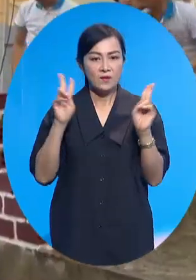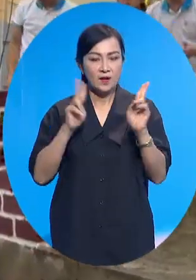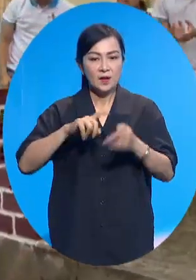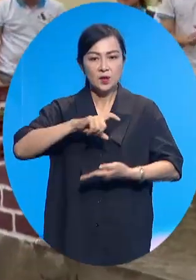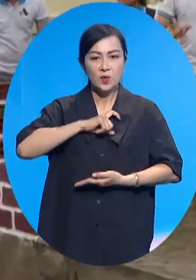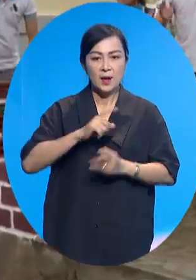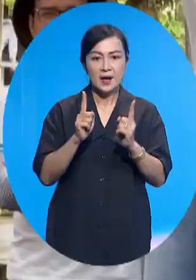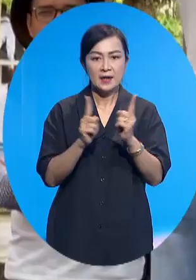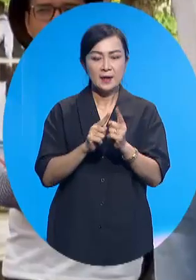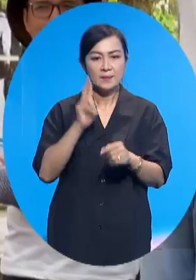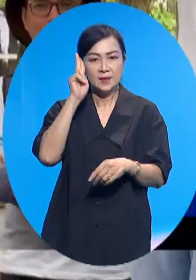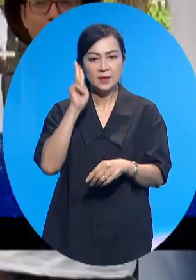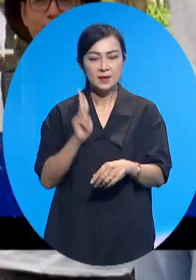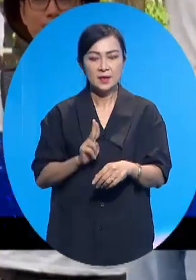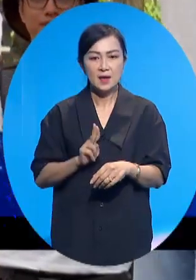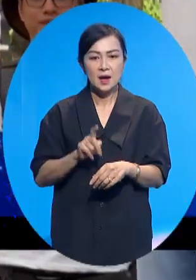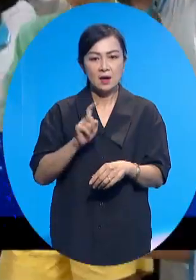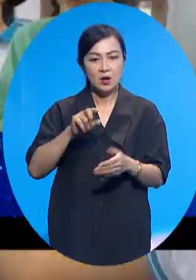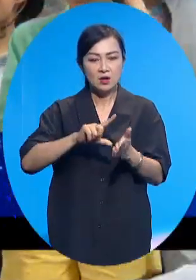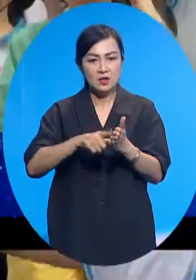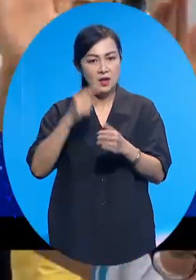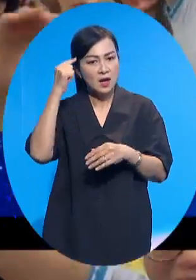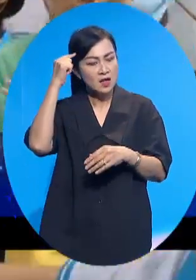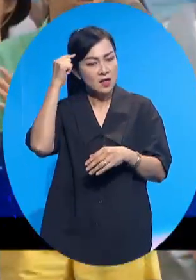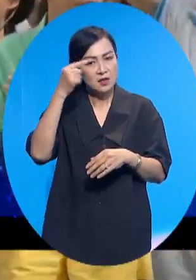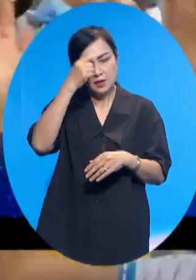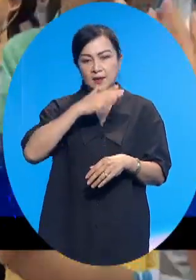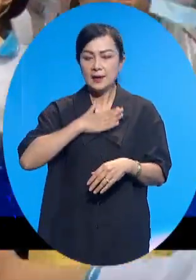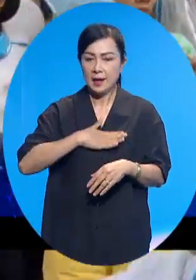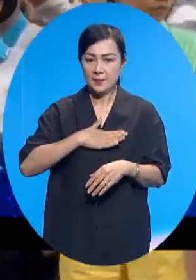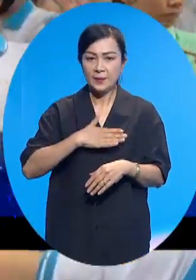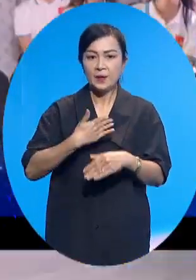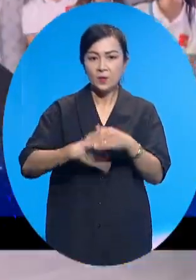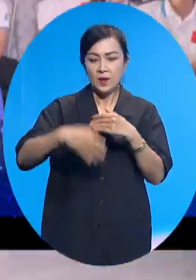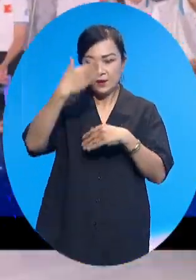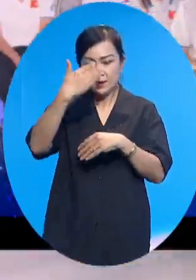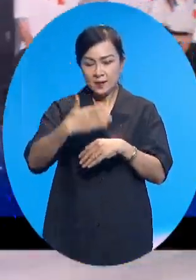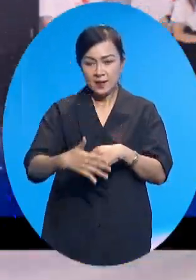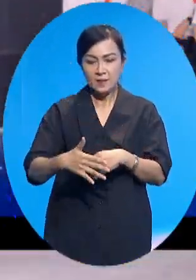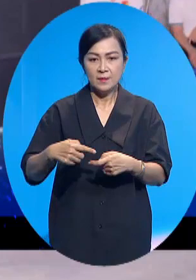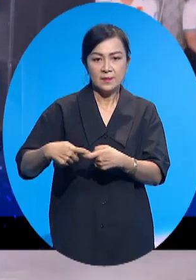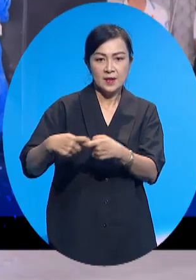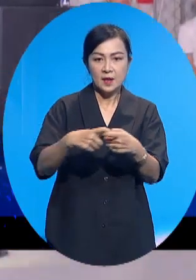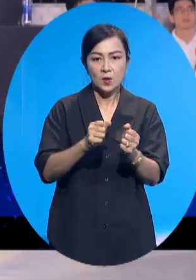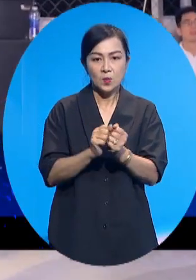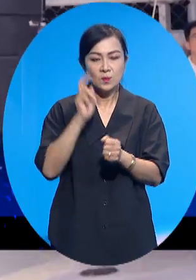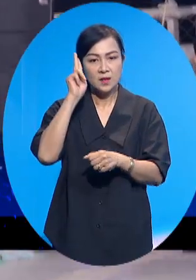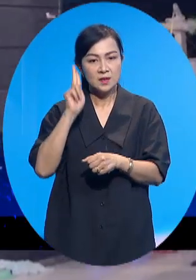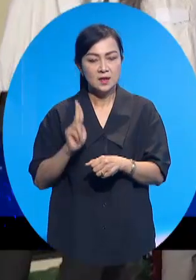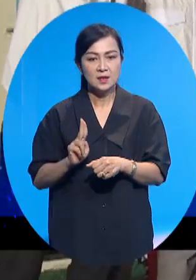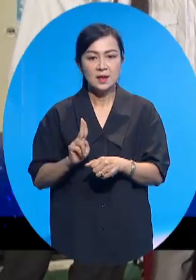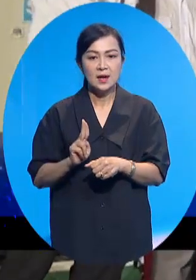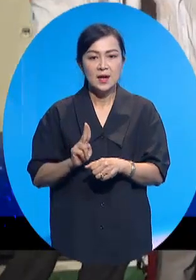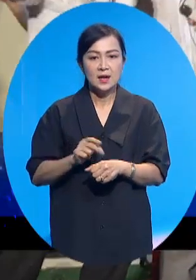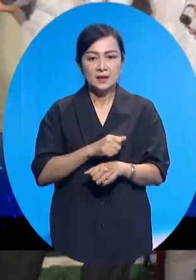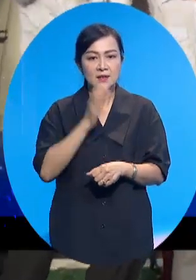quà và gặp gỡ các chiến sĩ tạo nên những khoảnh khắc đáng nhớ và tình cảm qua những trải nghiệm và gắn kết cùng với các chiến sĩ trên biển